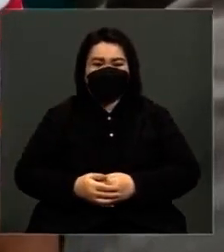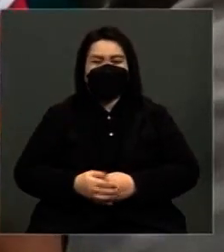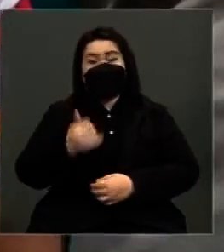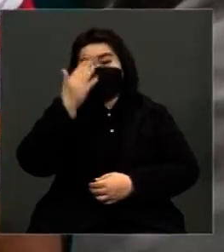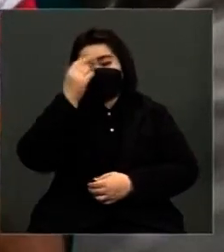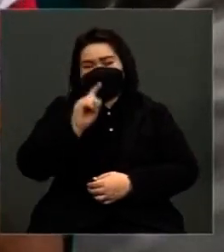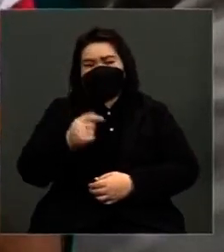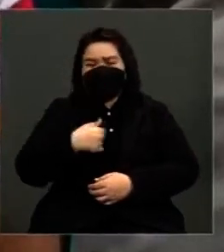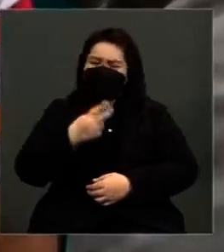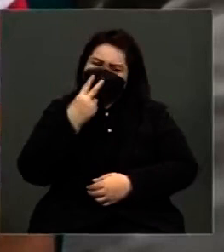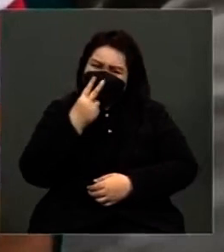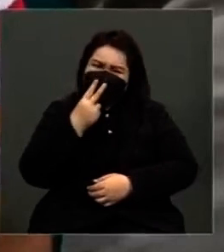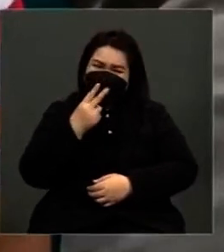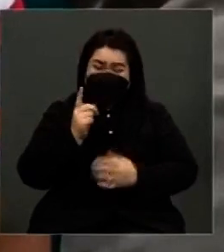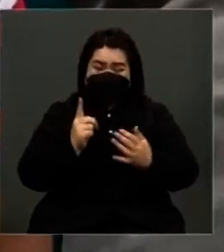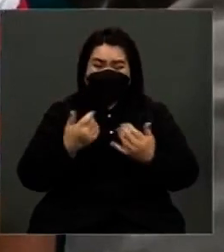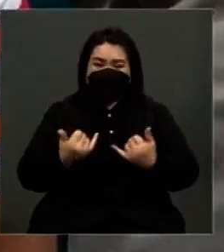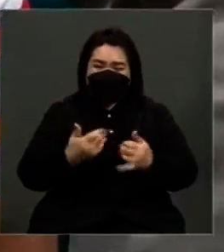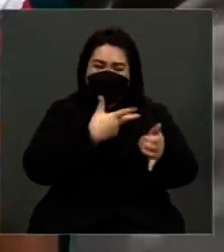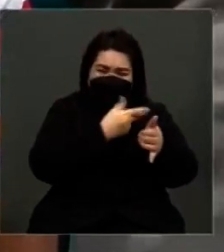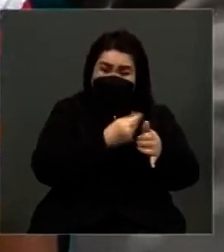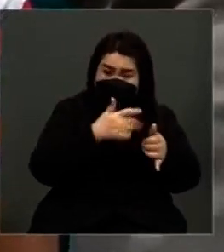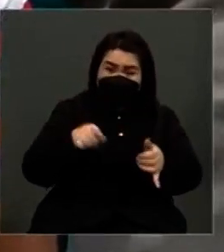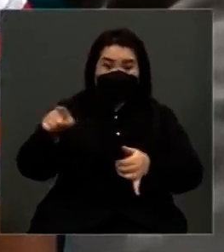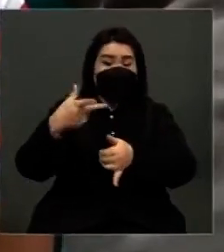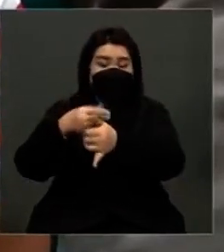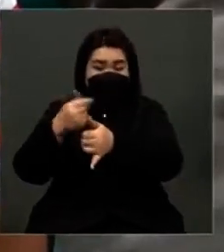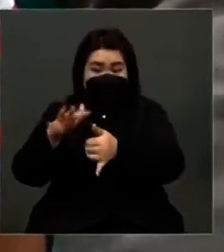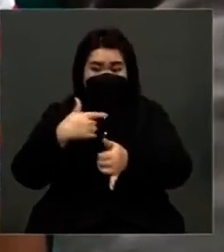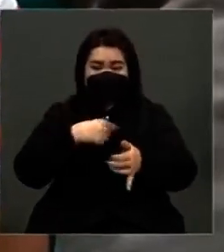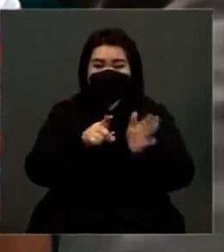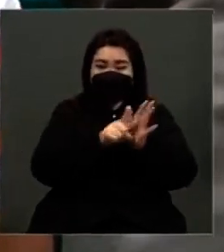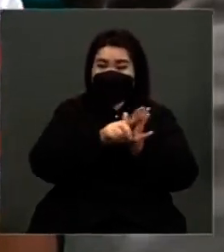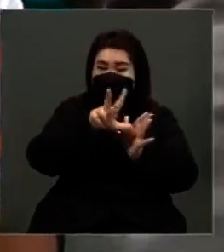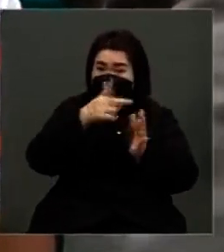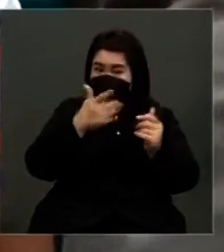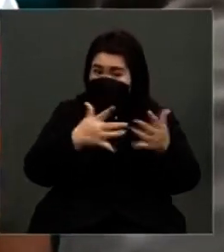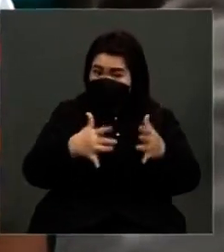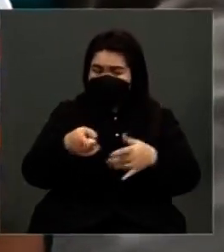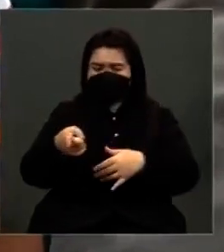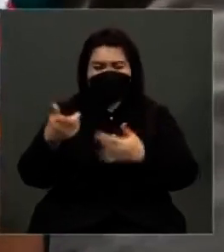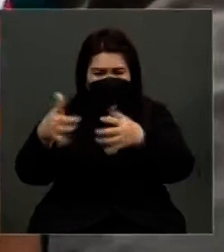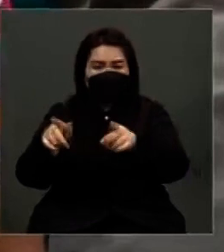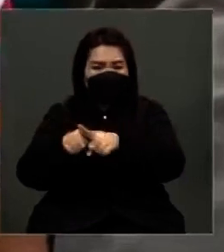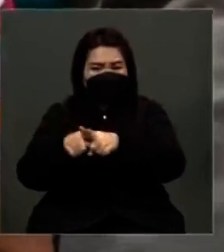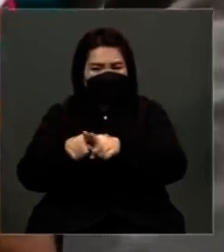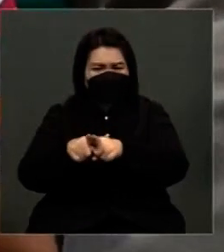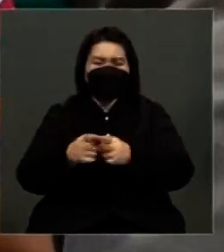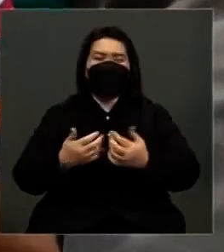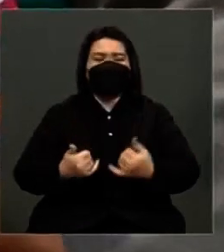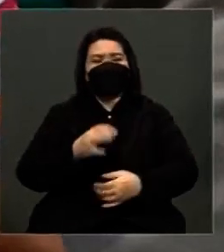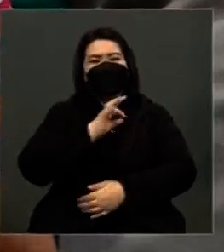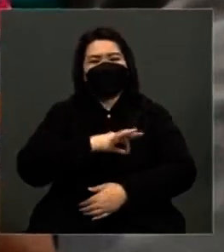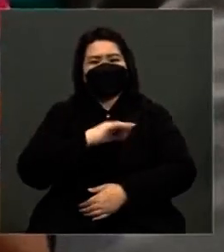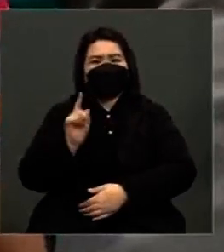ามันดูแล้วมันก็ฉีดยาครบกันหมดแล้วเพราะว่า3เข็มเราก็ฉีดครบหมดแล้วทุกอย่างแล้วโอเคมันก็เป็นทุกวันนี้มันก็คือว่